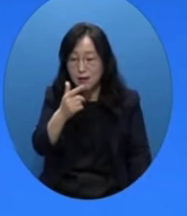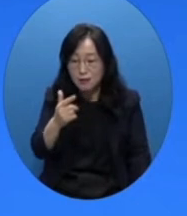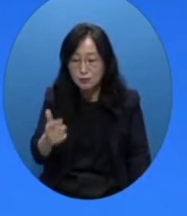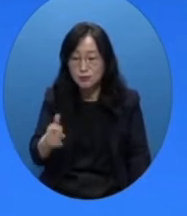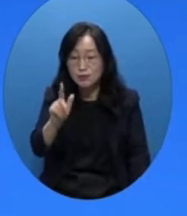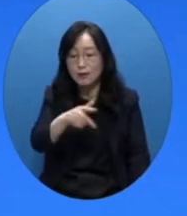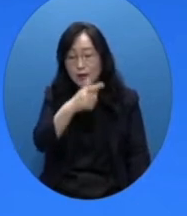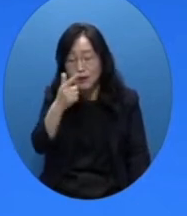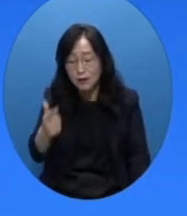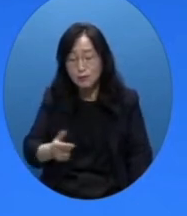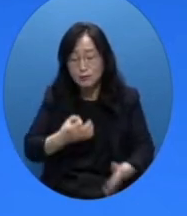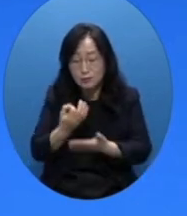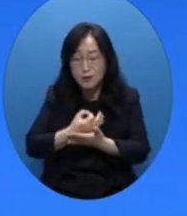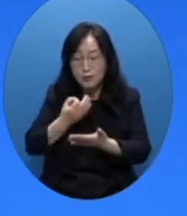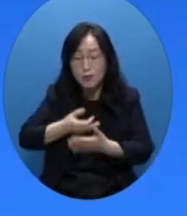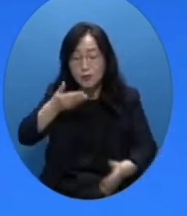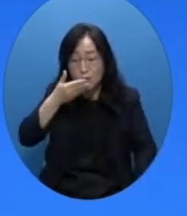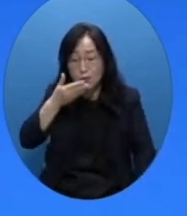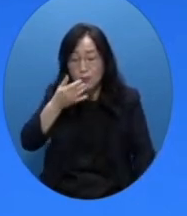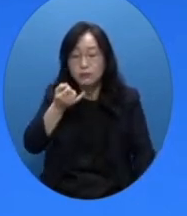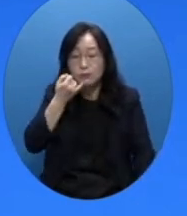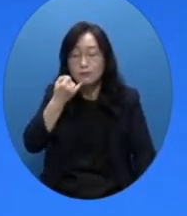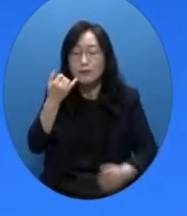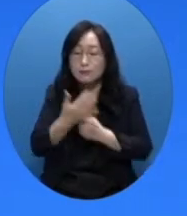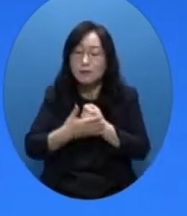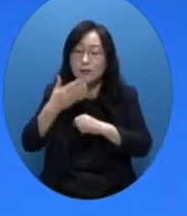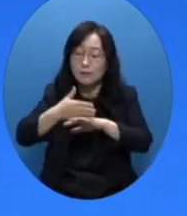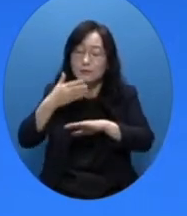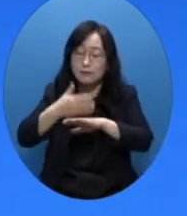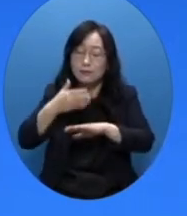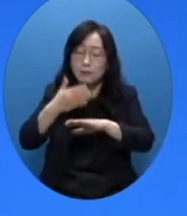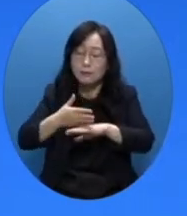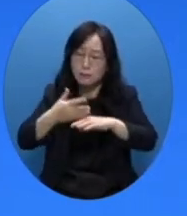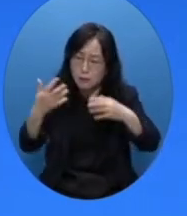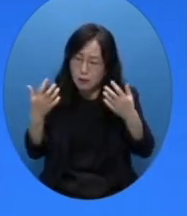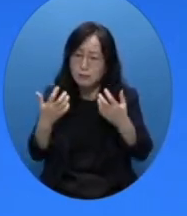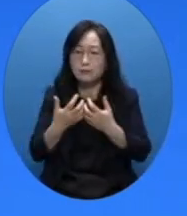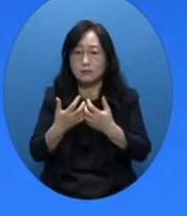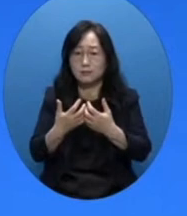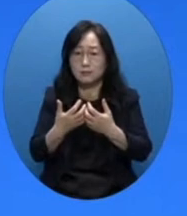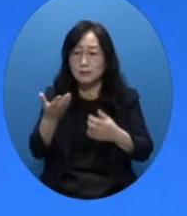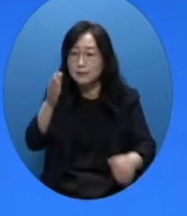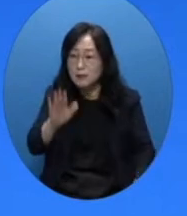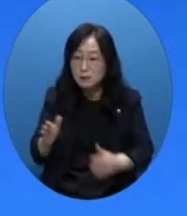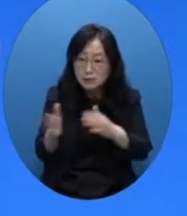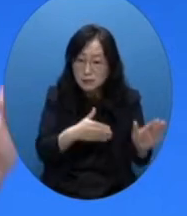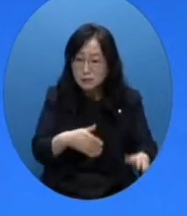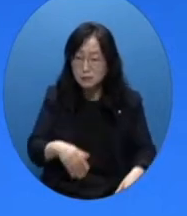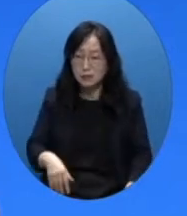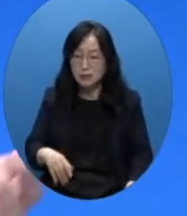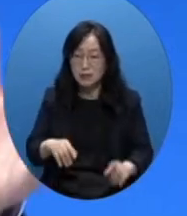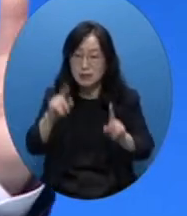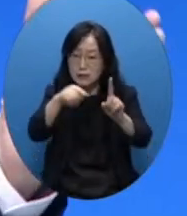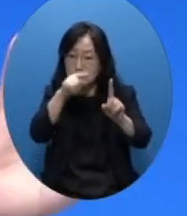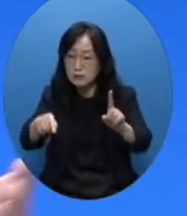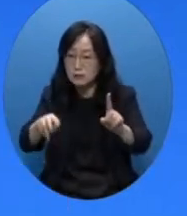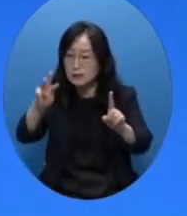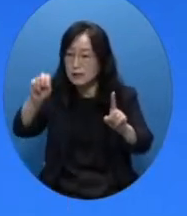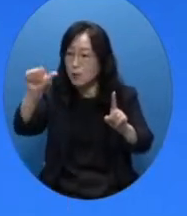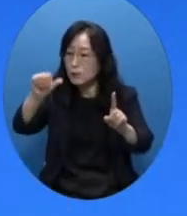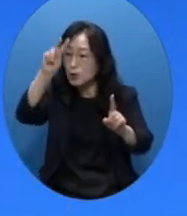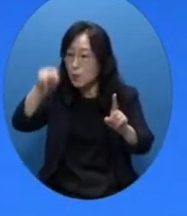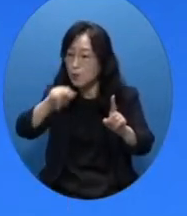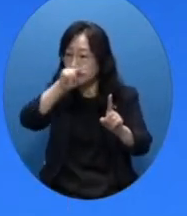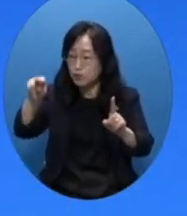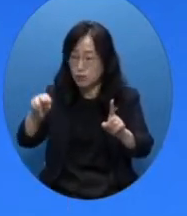하루 살아가는 것이 주님의 은혜로 생각하고 넘치는 감사의 삶을 살았는데 지금 3만 5천 불이 넘어가고 나서 풍요로움 속에 빠지다